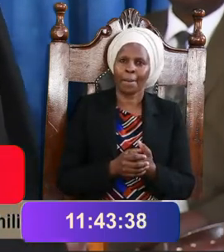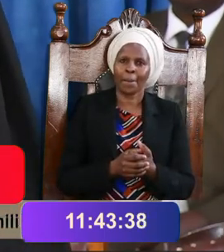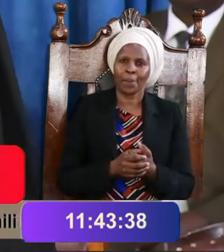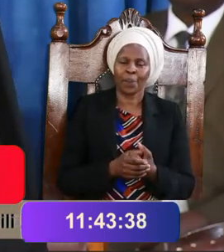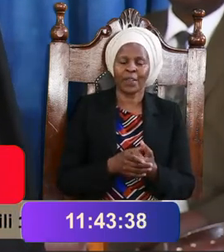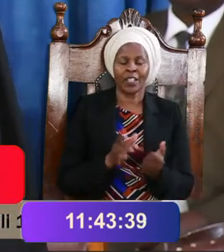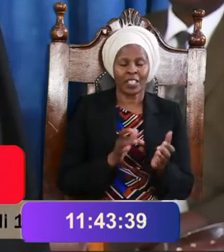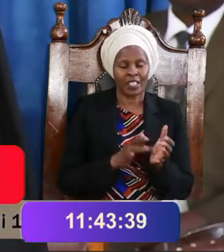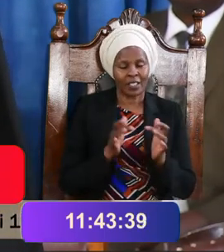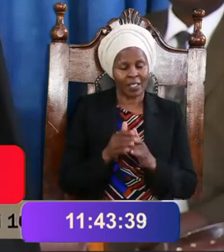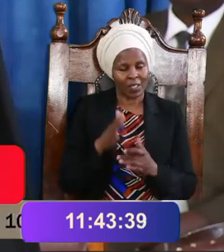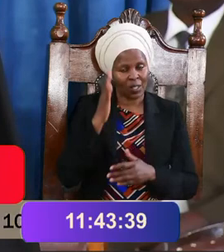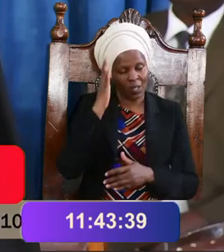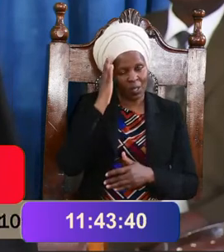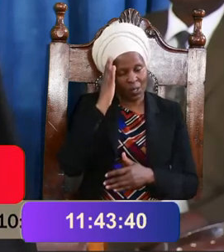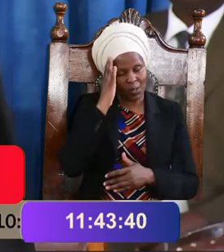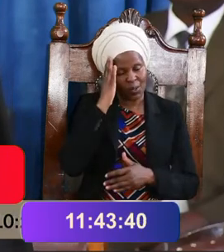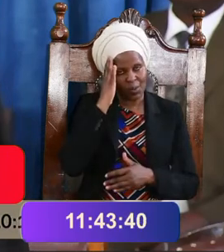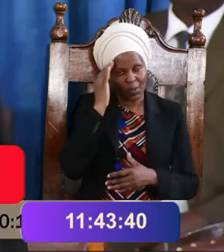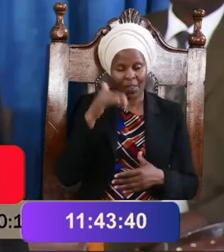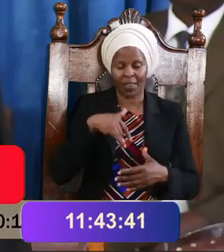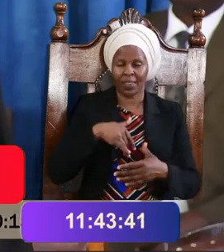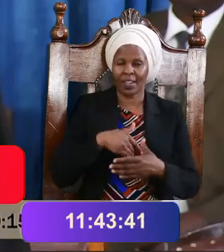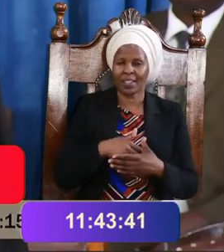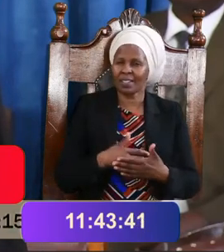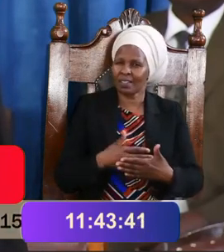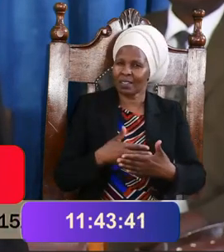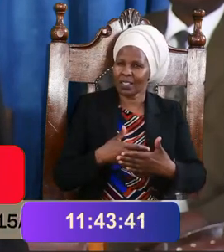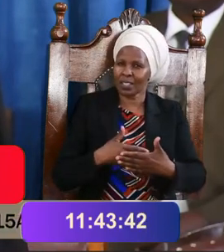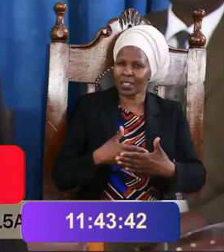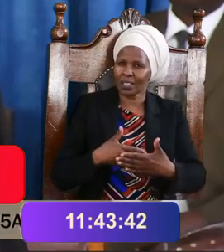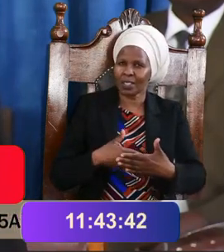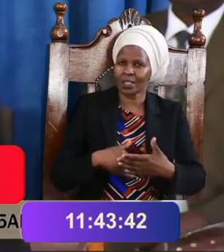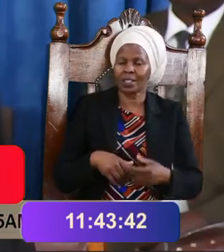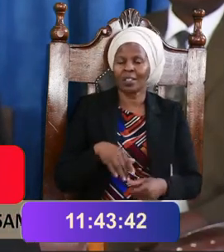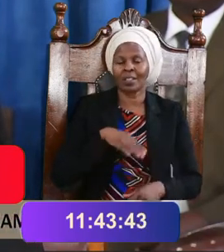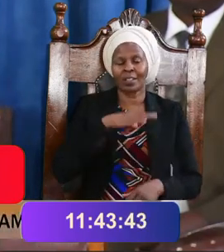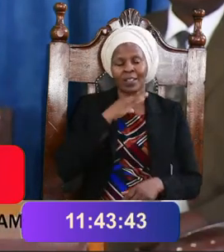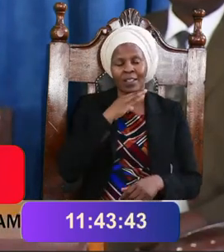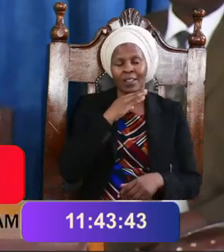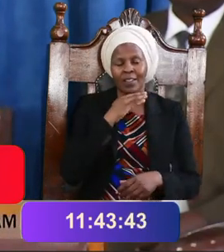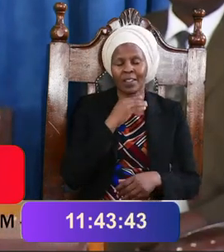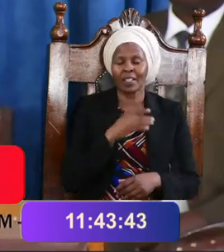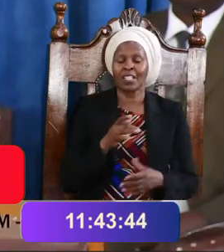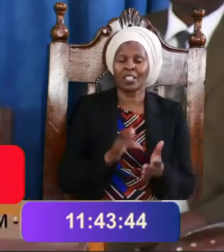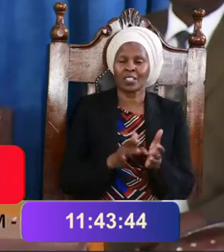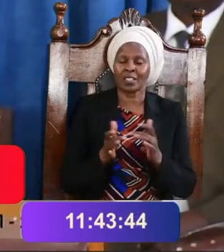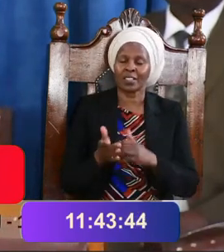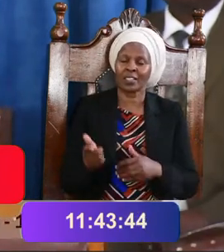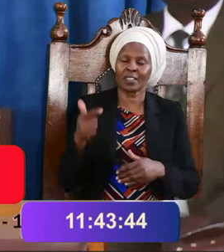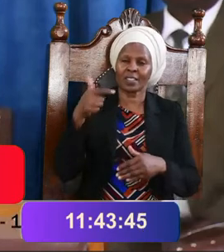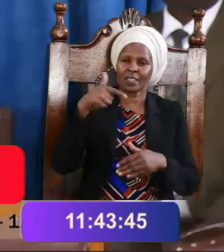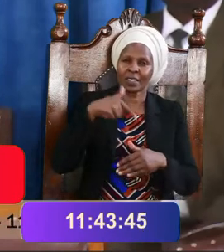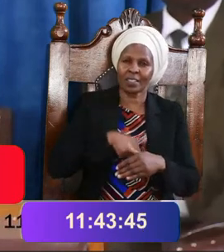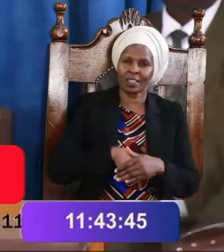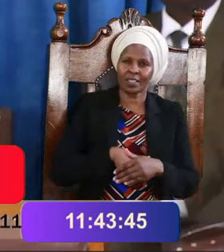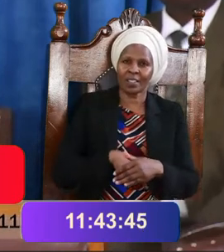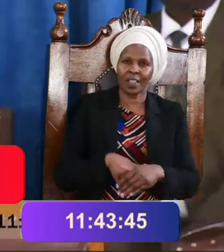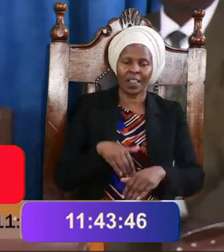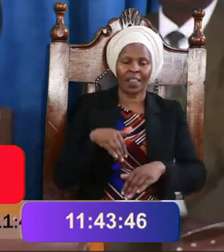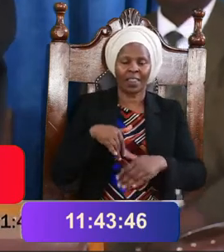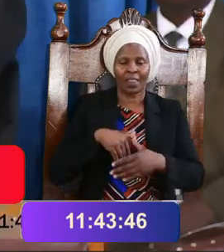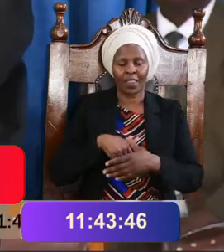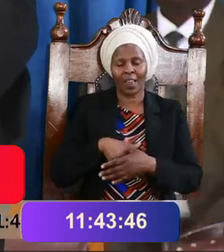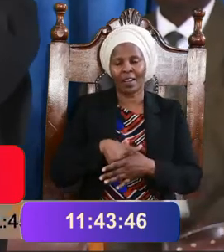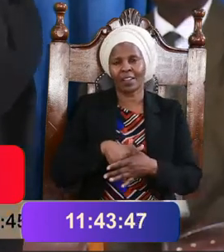Alifahamu kuwa alikuwa katika njia ya kifo. Kuingia kwake Yerusalemu wakati huu